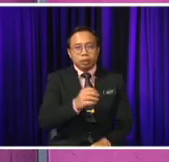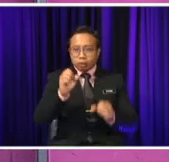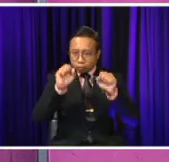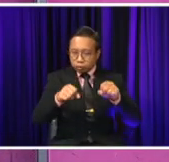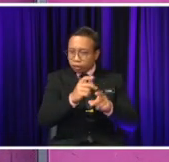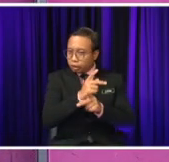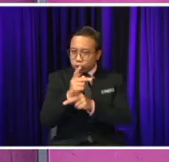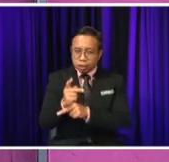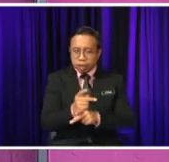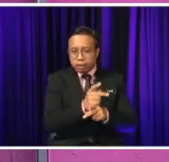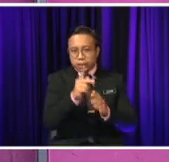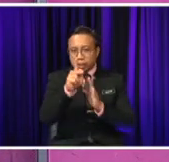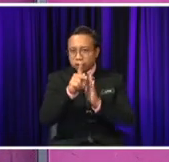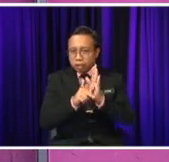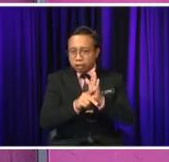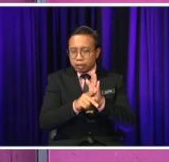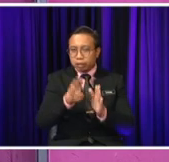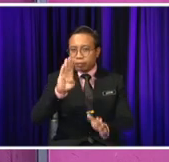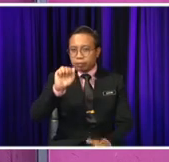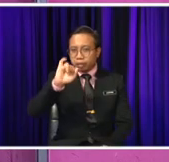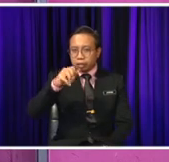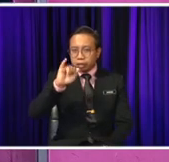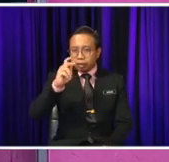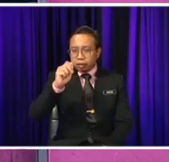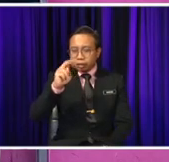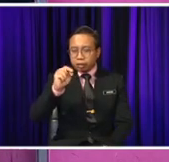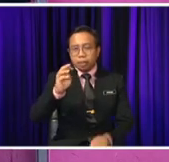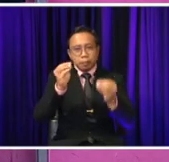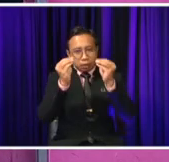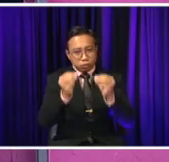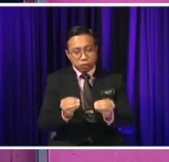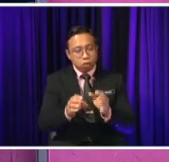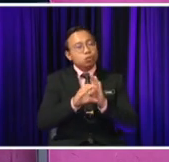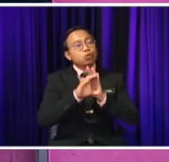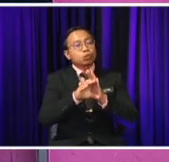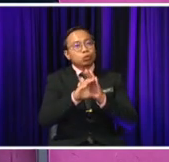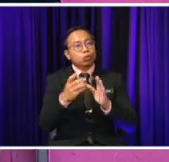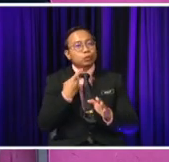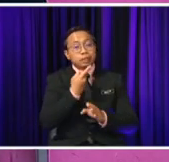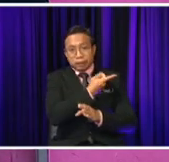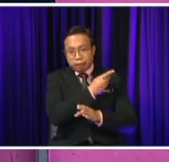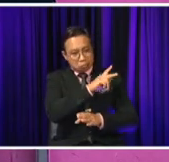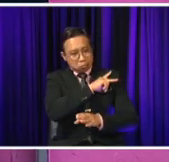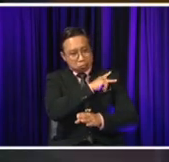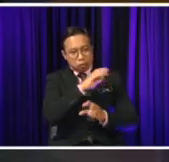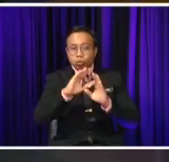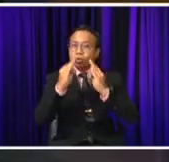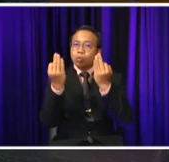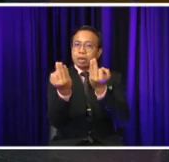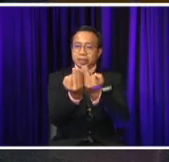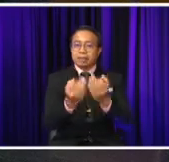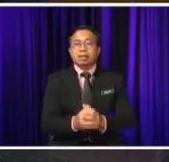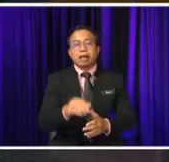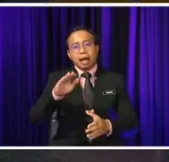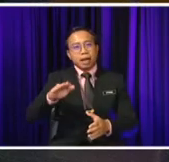kebajikan manusia macam contoh kita sebagai ketua keluarga kita nah kaum keluarga kita ini